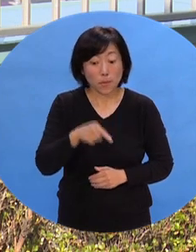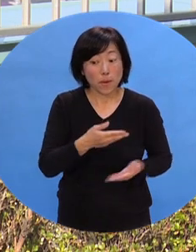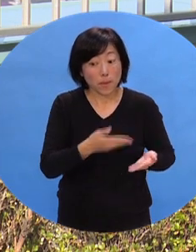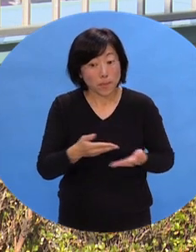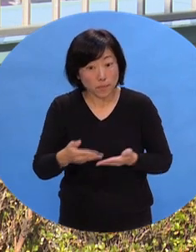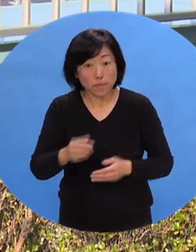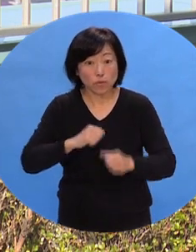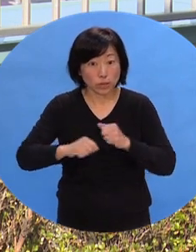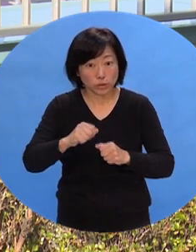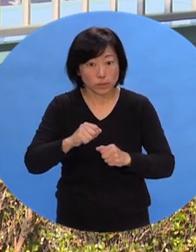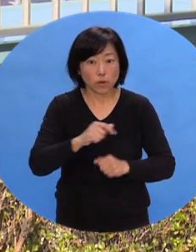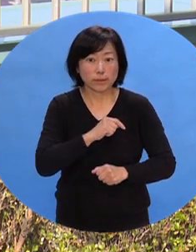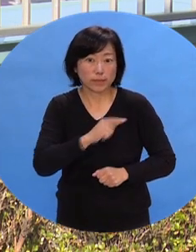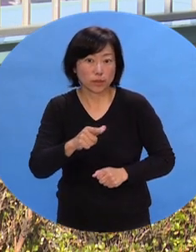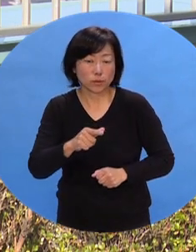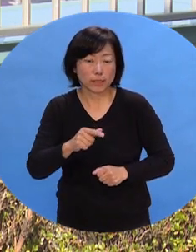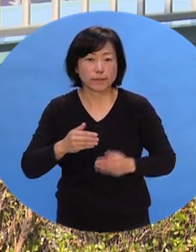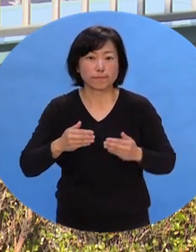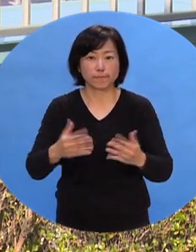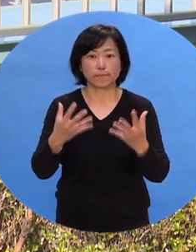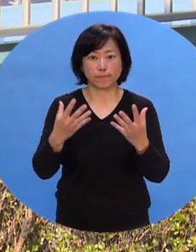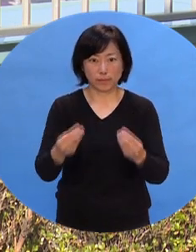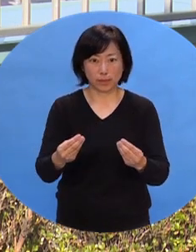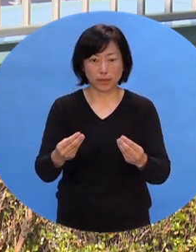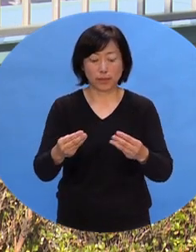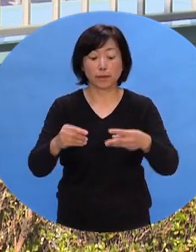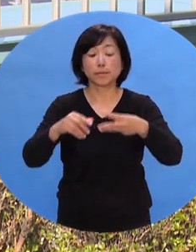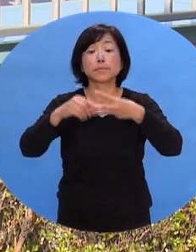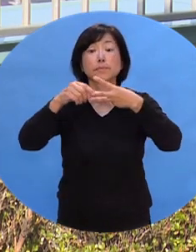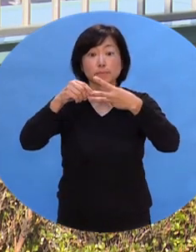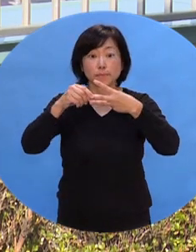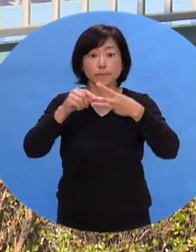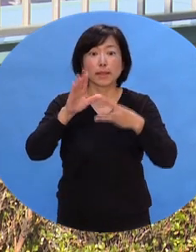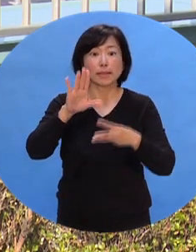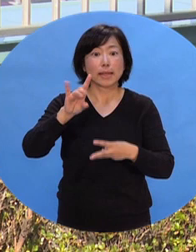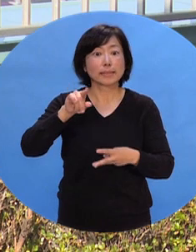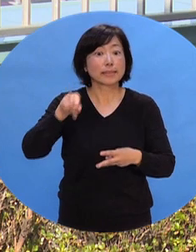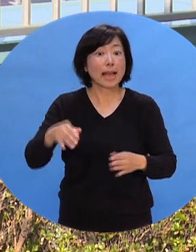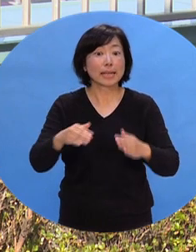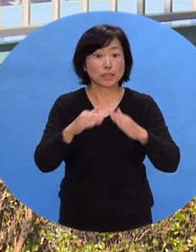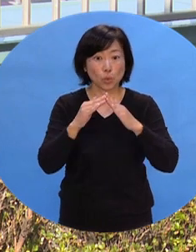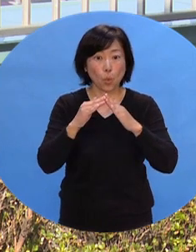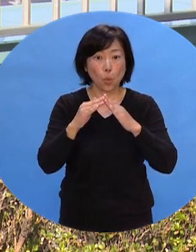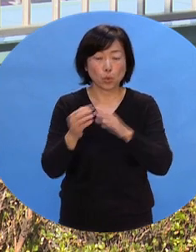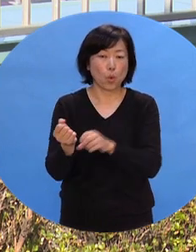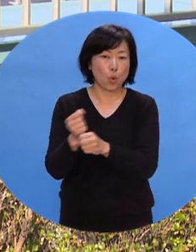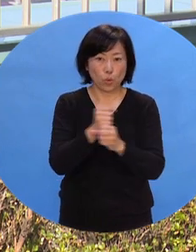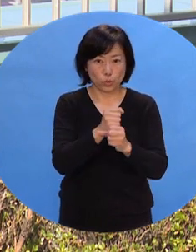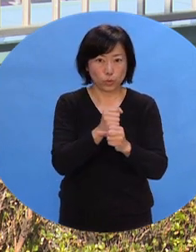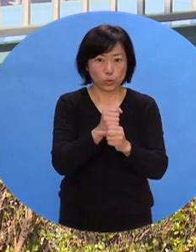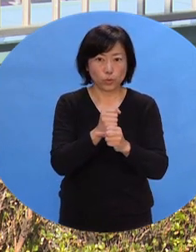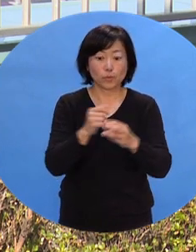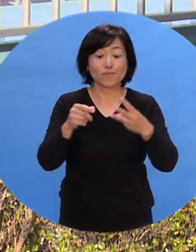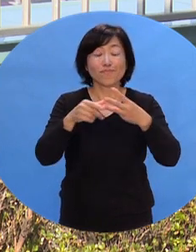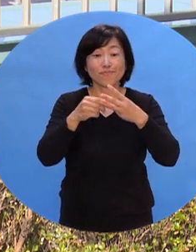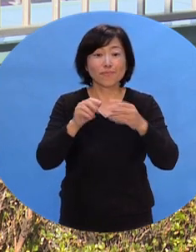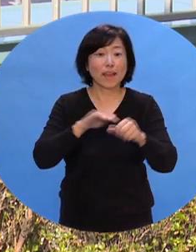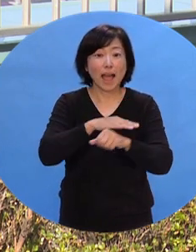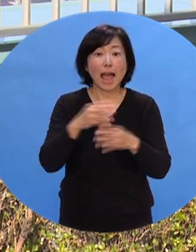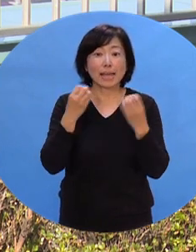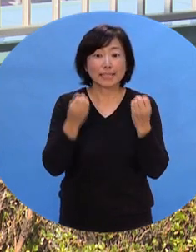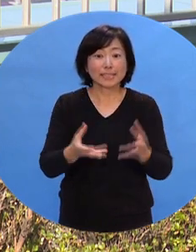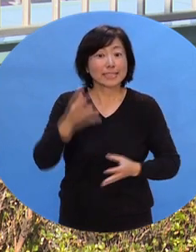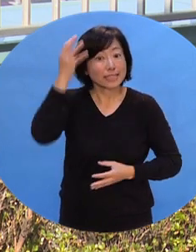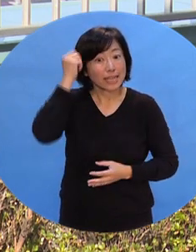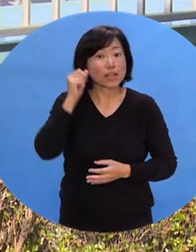。近衛文麿の旧宅、敵外荘の復元と、満州国に嫁いだ愛新覚